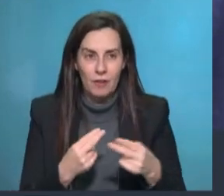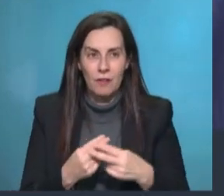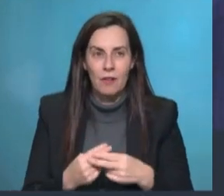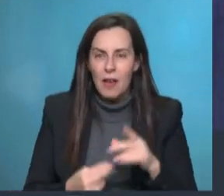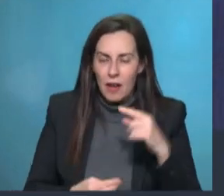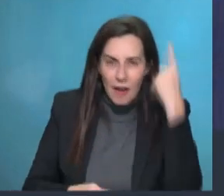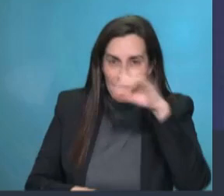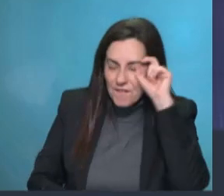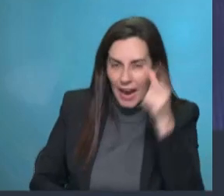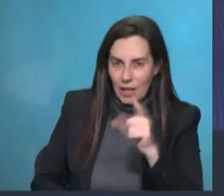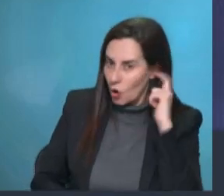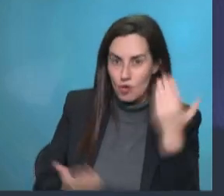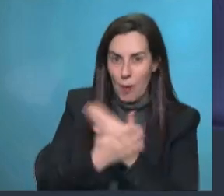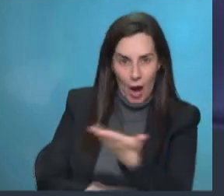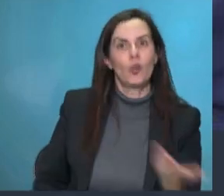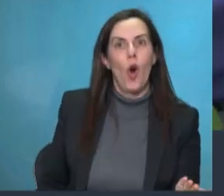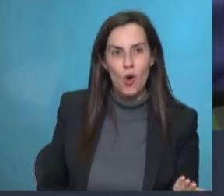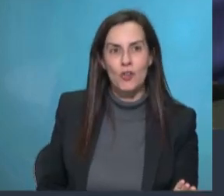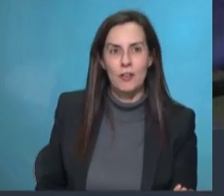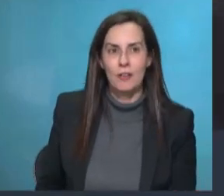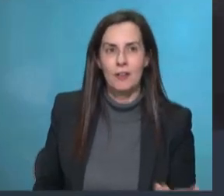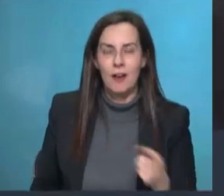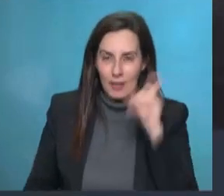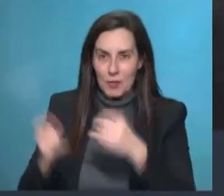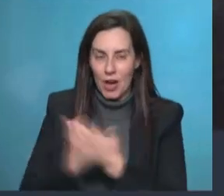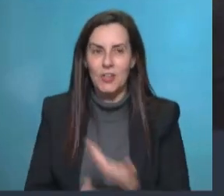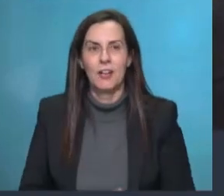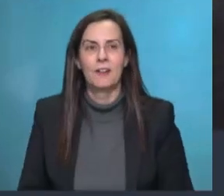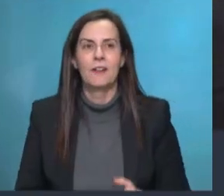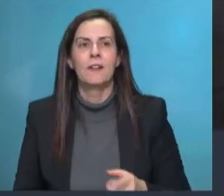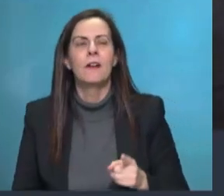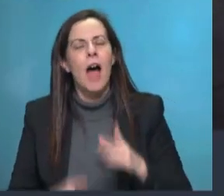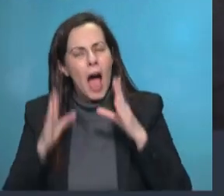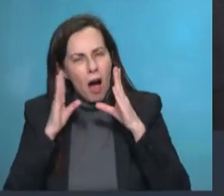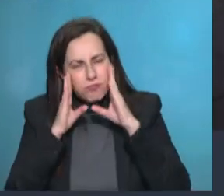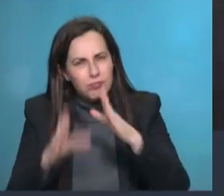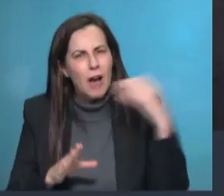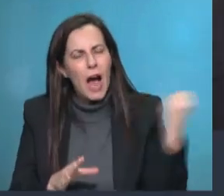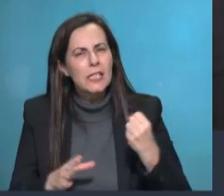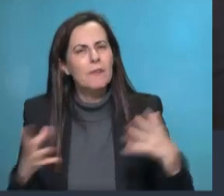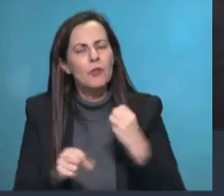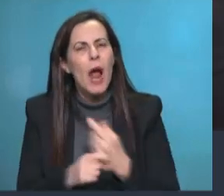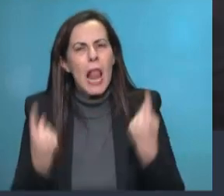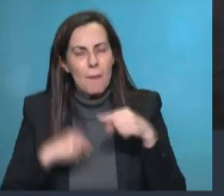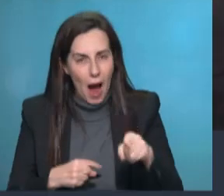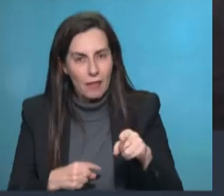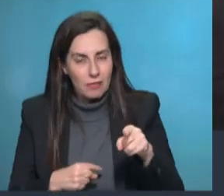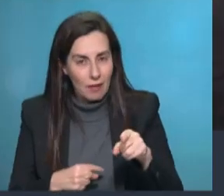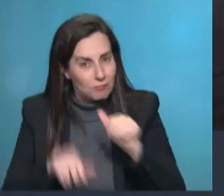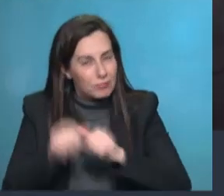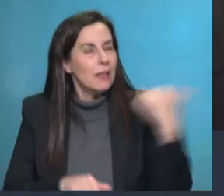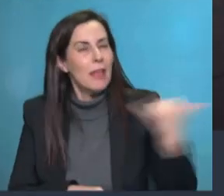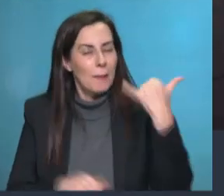פיגלין אתם שים חדשות אתם אנשי חדשות הנאמנות הזאת למפלגת העבודה באה מאיפה אתם הביס המפורסם הזה של